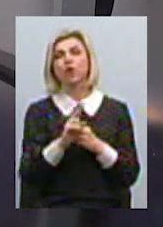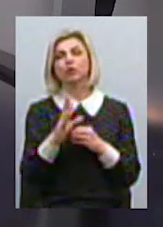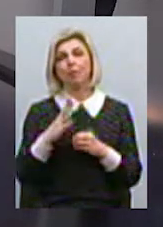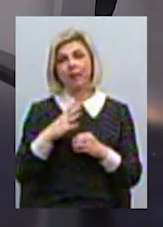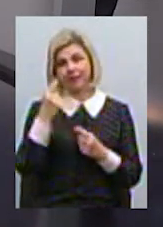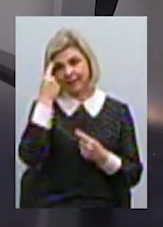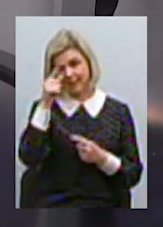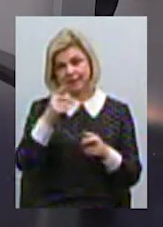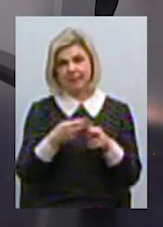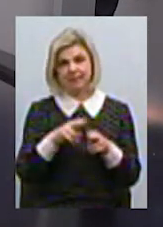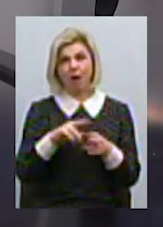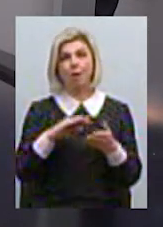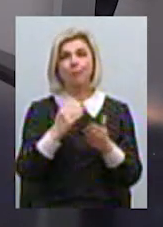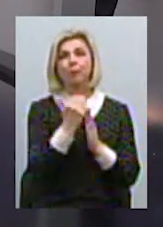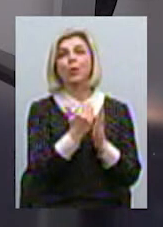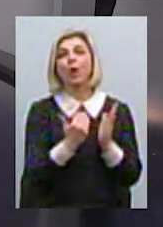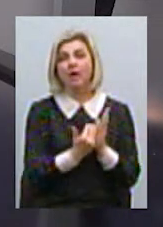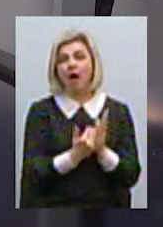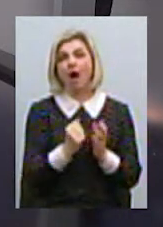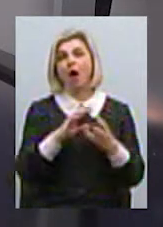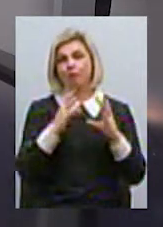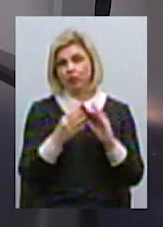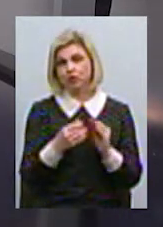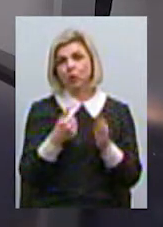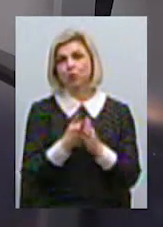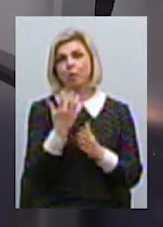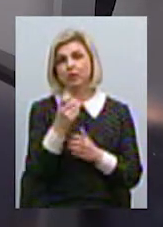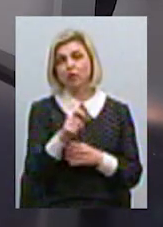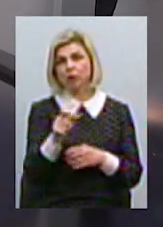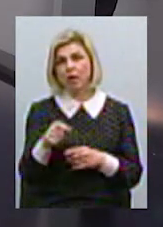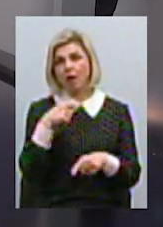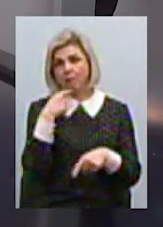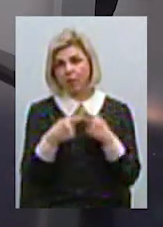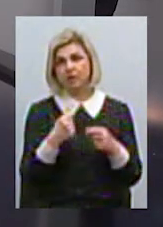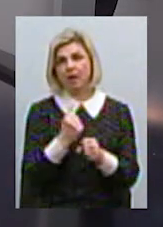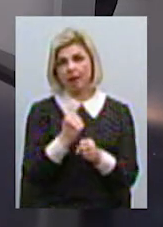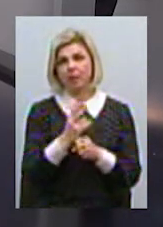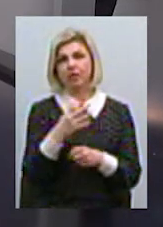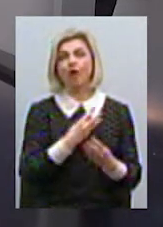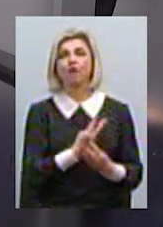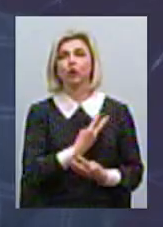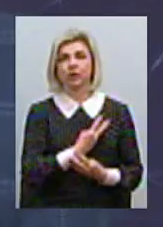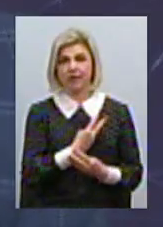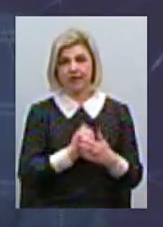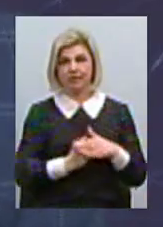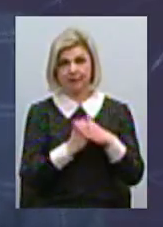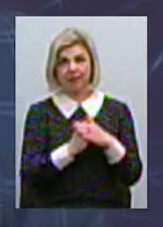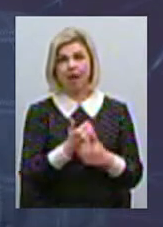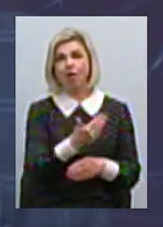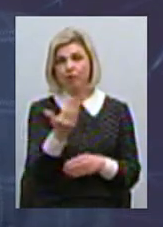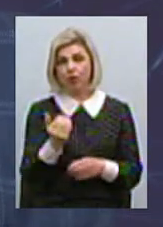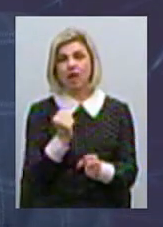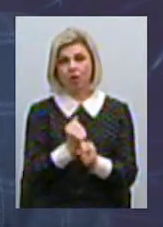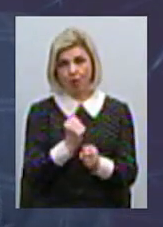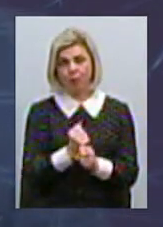ініціаторами цього проєкту. Але в цілому до 50 осіб постійно працюють на волонтерських засадах. І я хочу сказати, що вони цю роботу